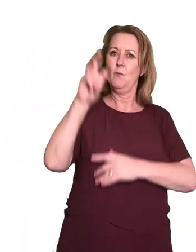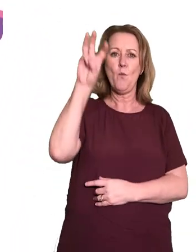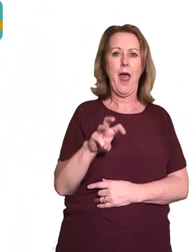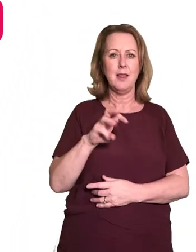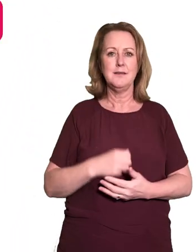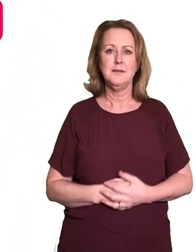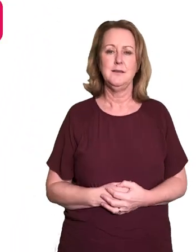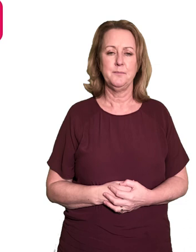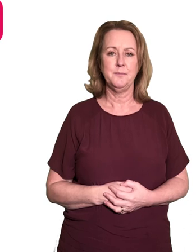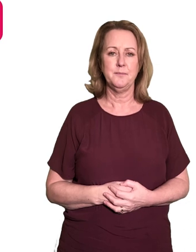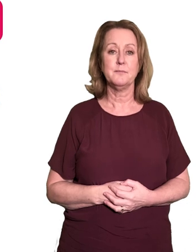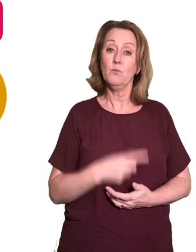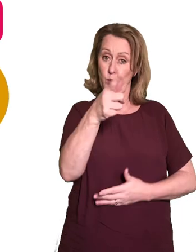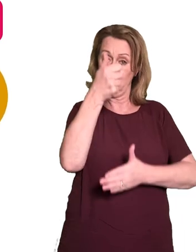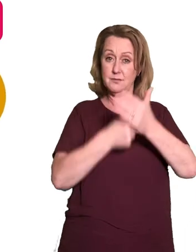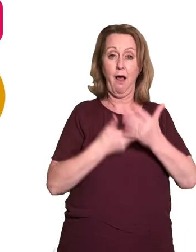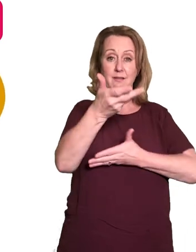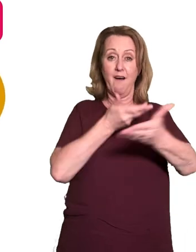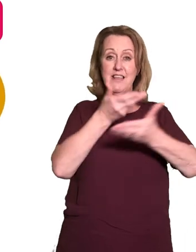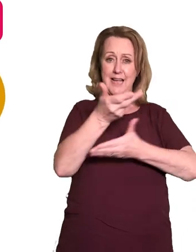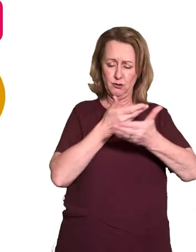sef Cymru sy'n falch o'r mislif.